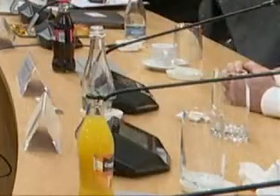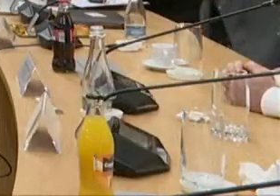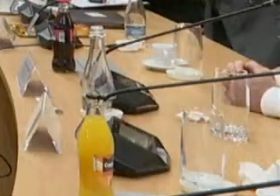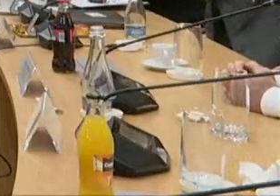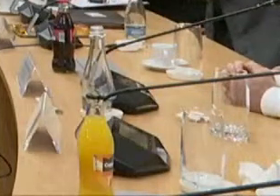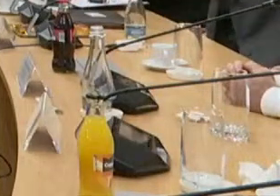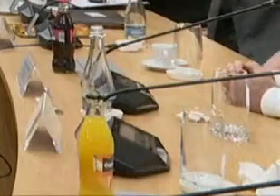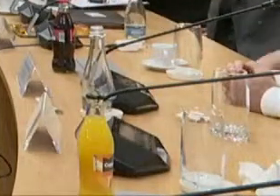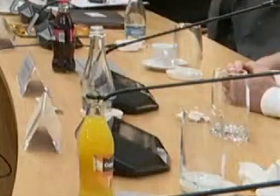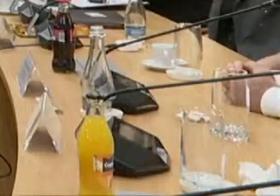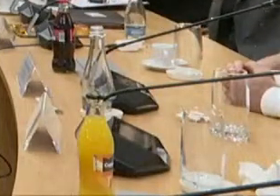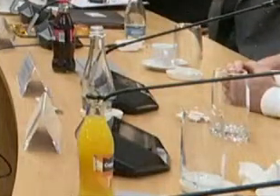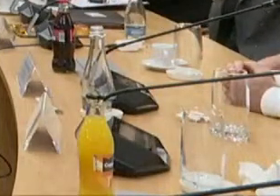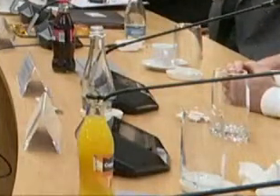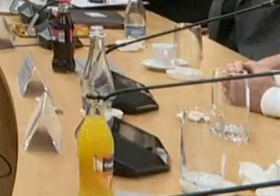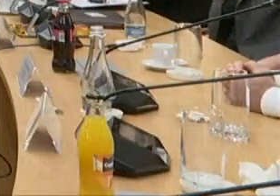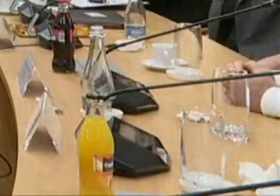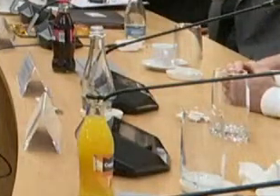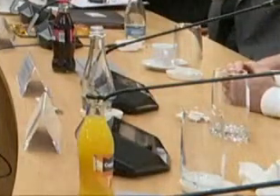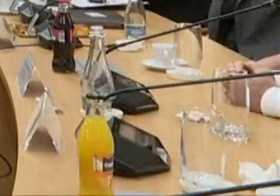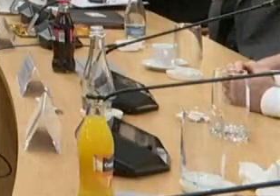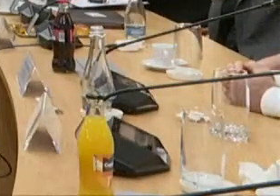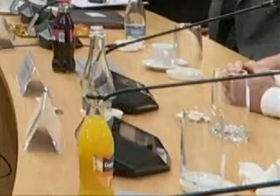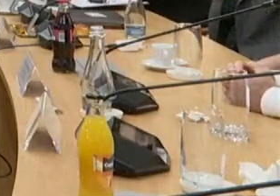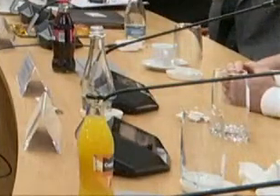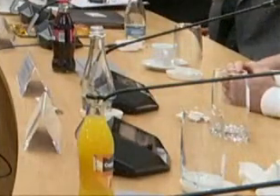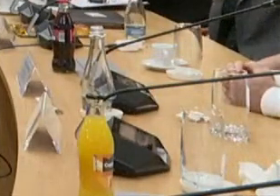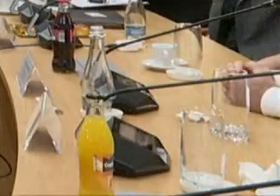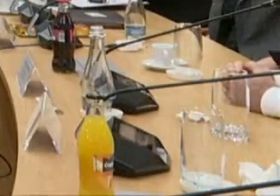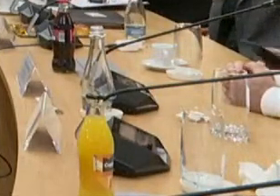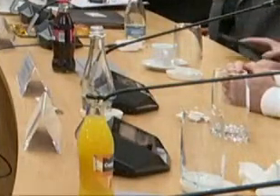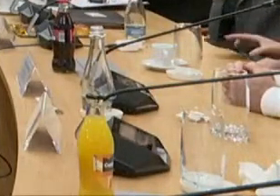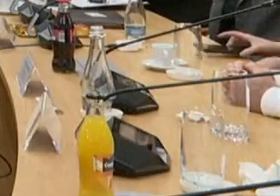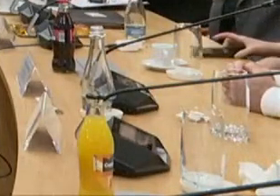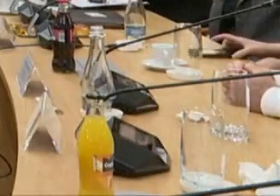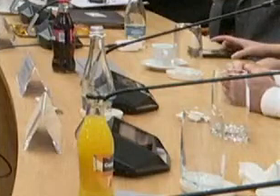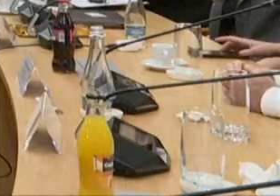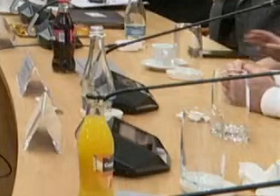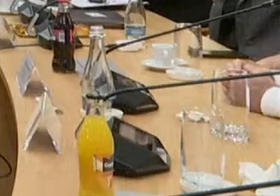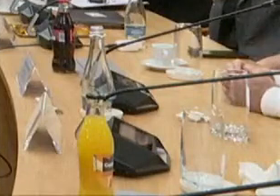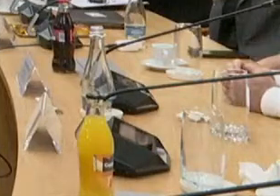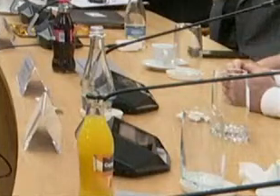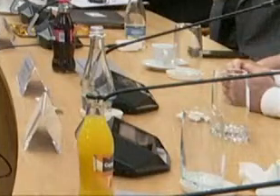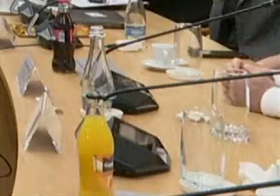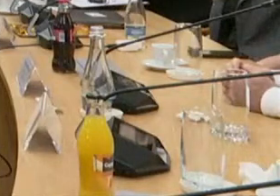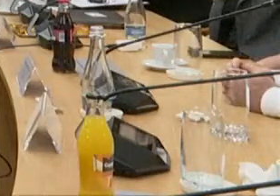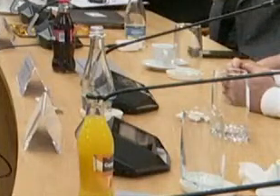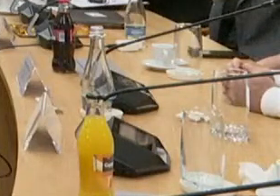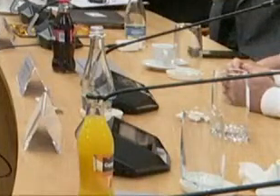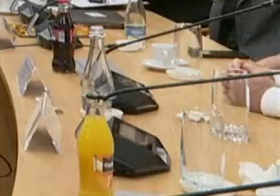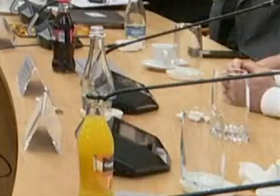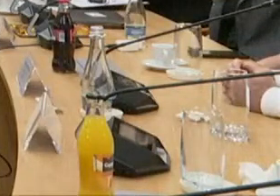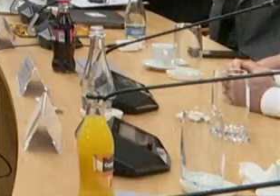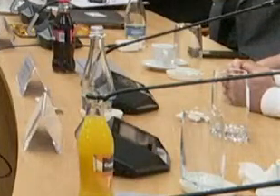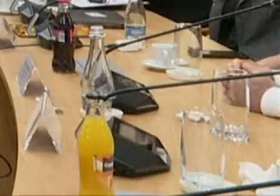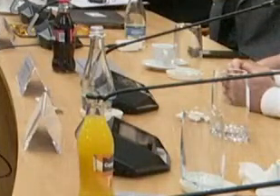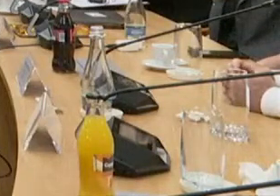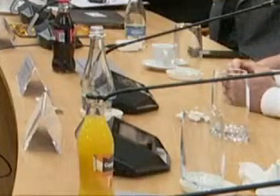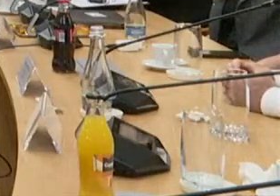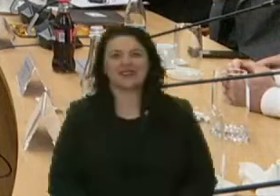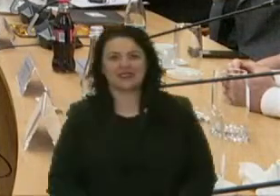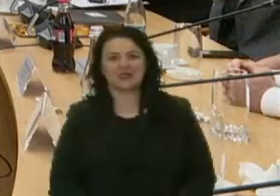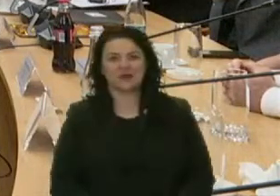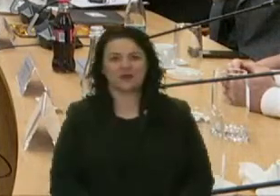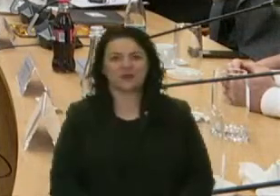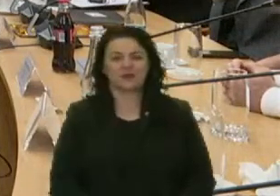anumite critici poate ați fost protejat în articolele mele pe care le găsiți pe Google scholar O să vedeți că sunteți criticați Și de mine și